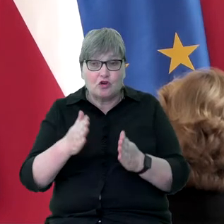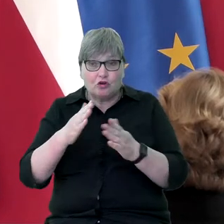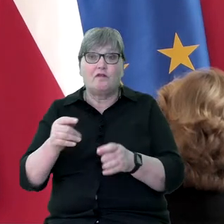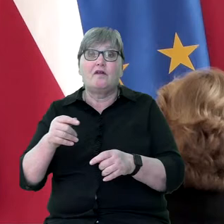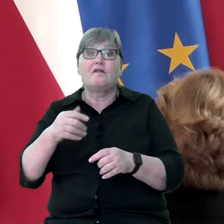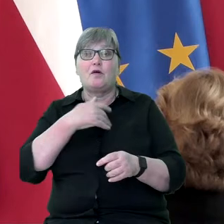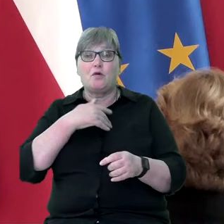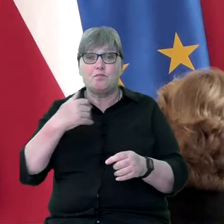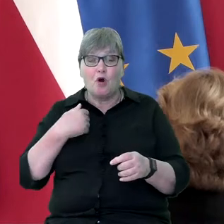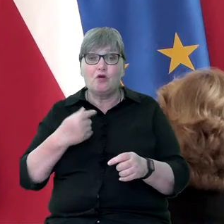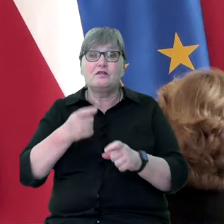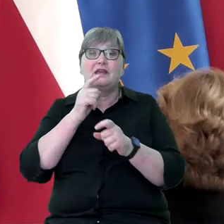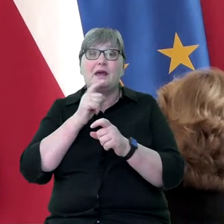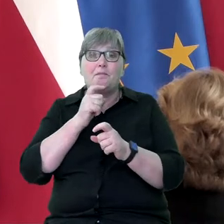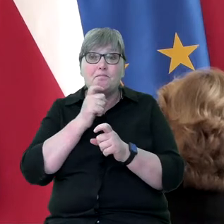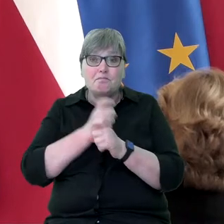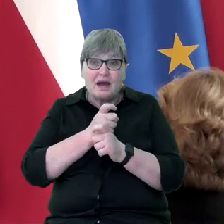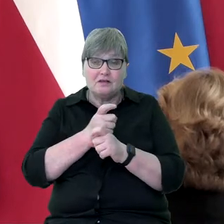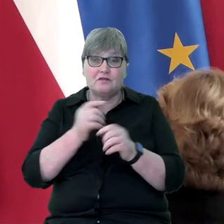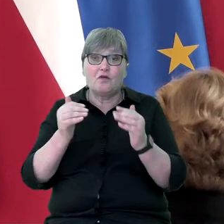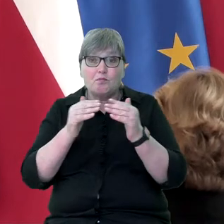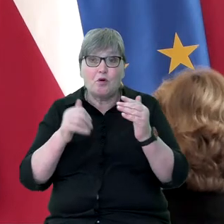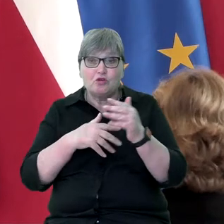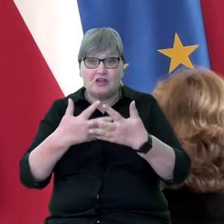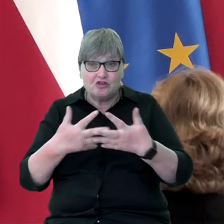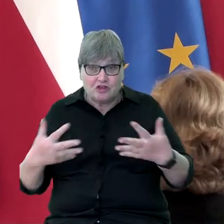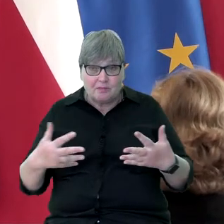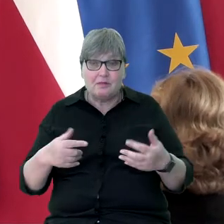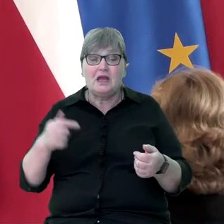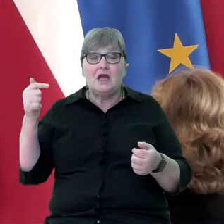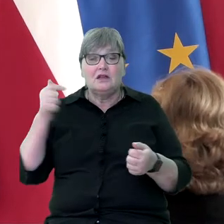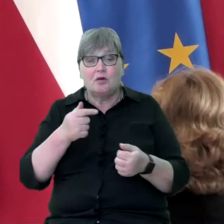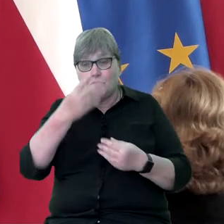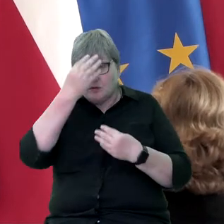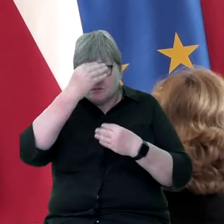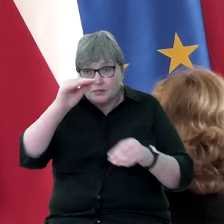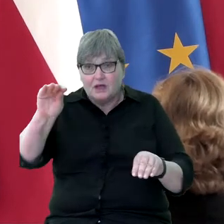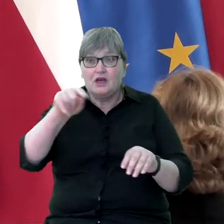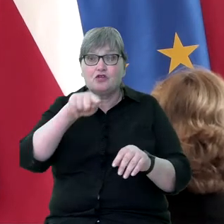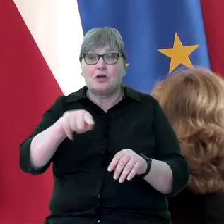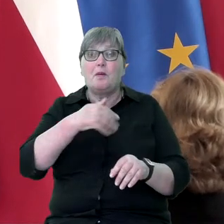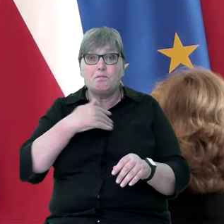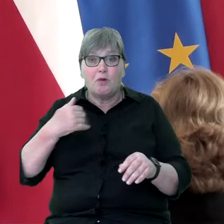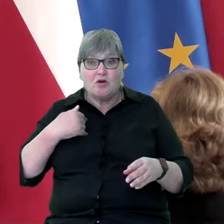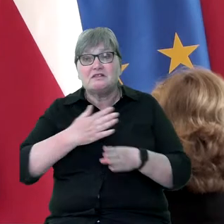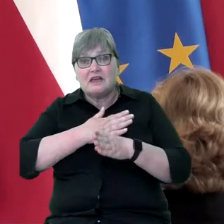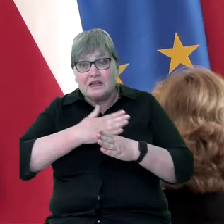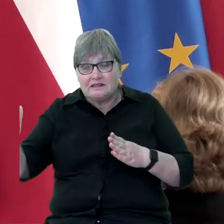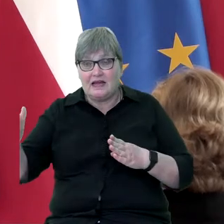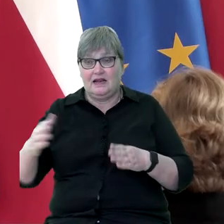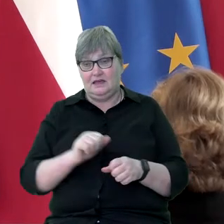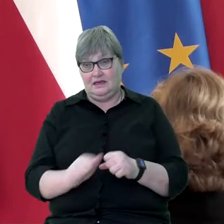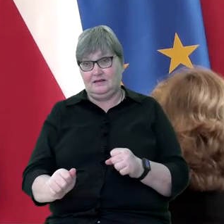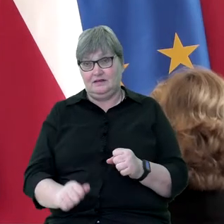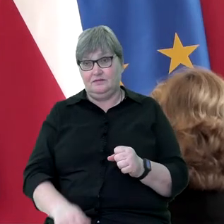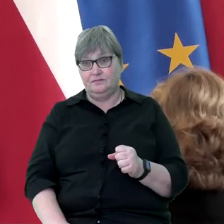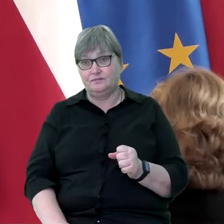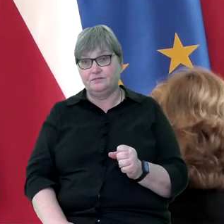utrzymanie polskiego narodu w przekonaniu tego, że państwo polskie istnieje. Znaczy, dlatego przede